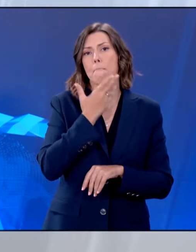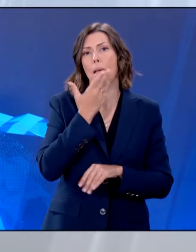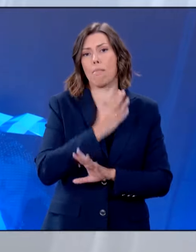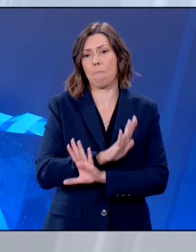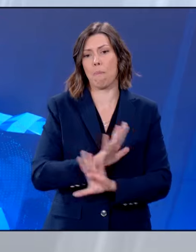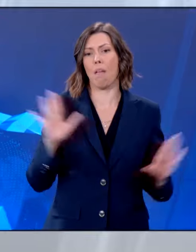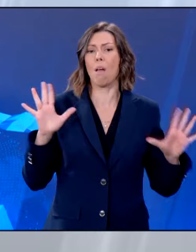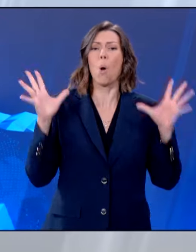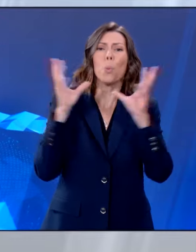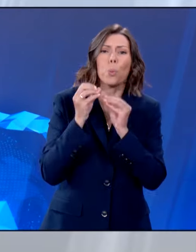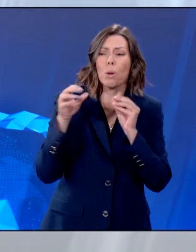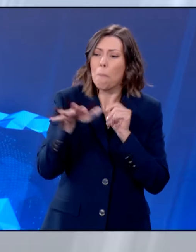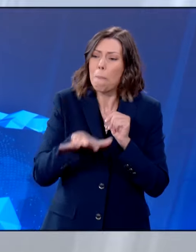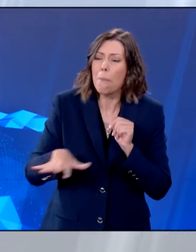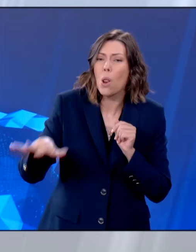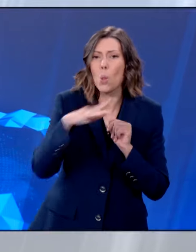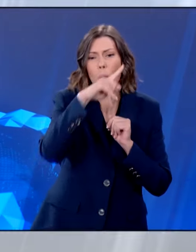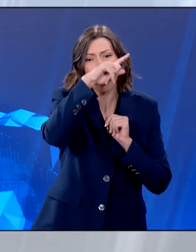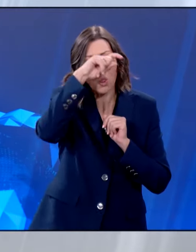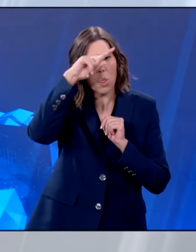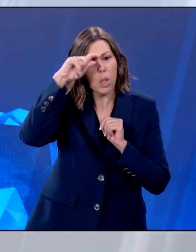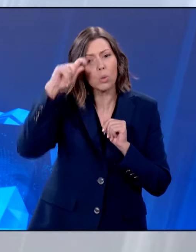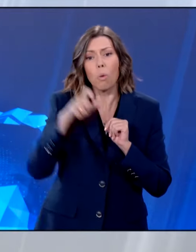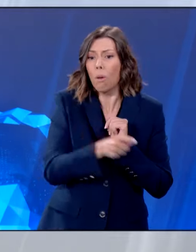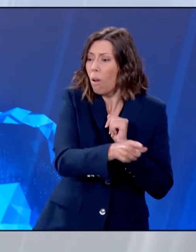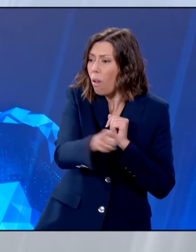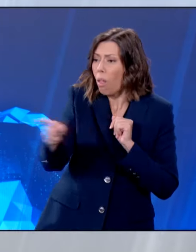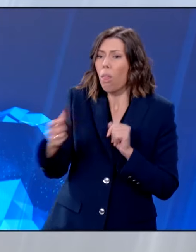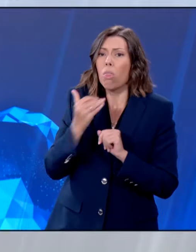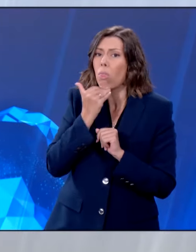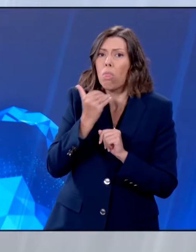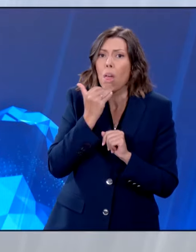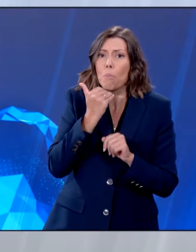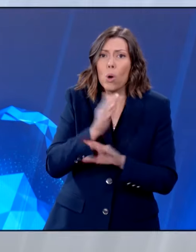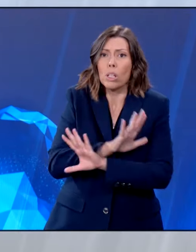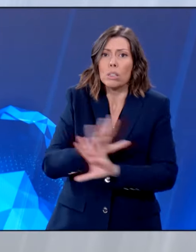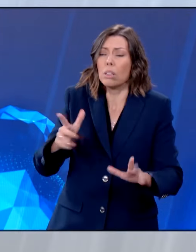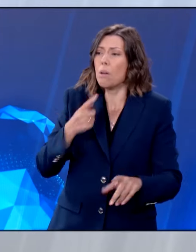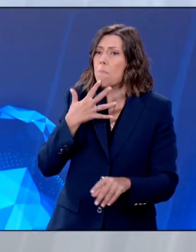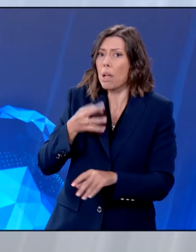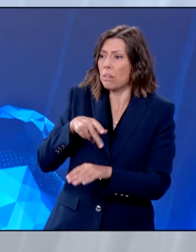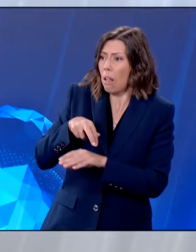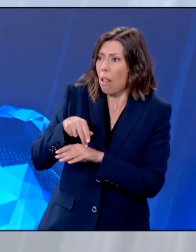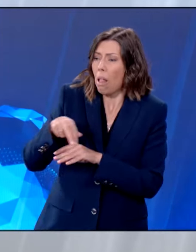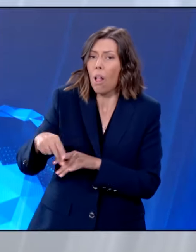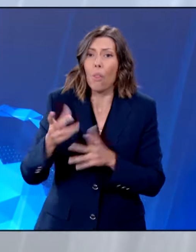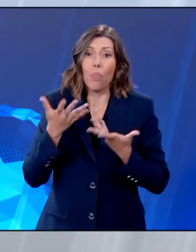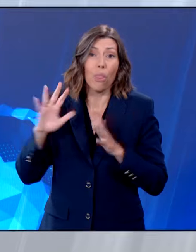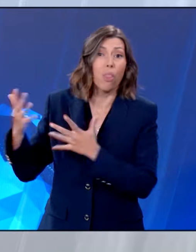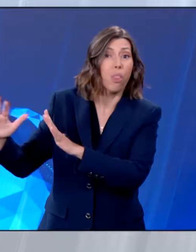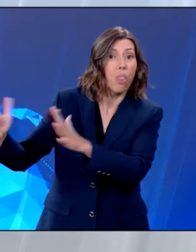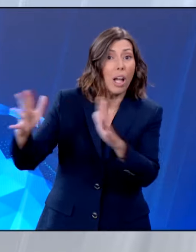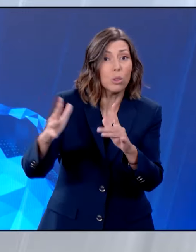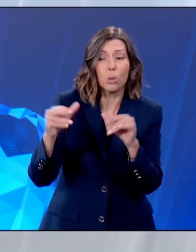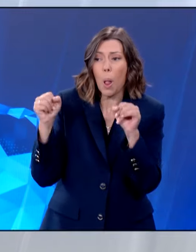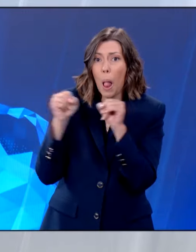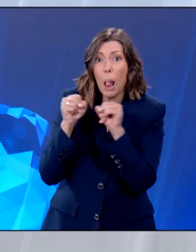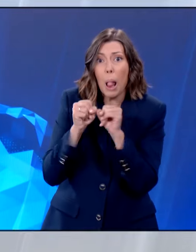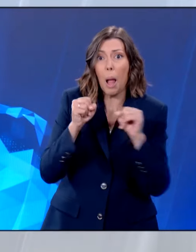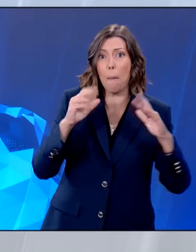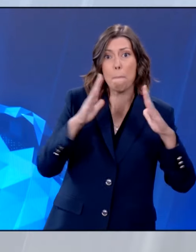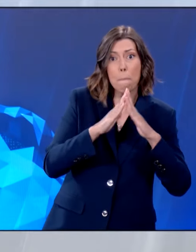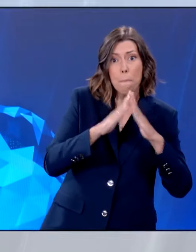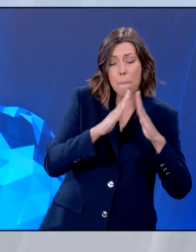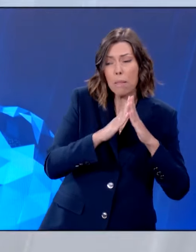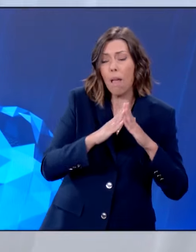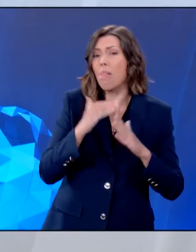ζώνες, τις οποίες και εσείς πρακτικά δεν μπορείτε να επικοινωνήσετε, που αφορούν την επαφή του δάσους με τον αστικό